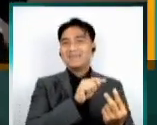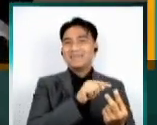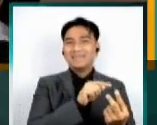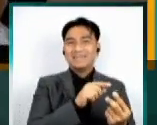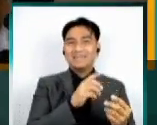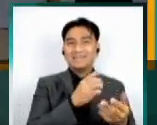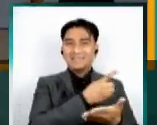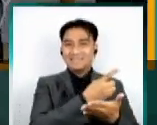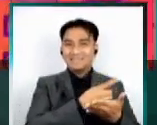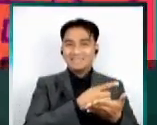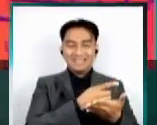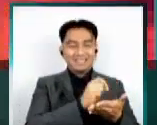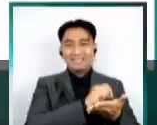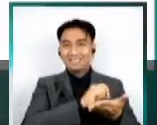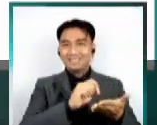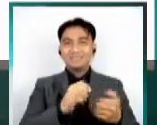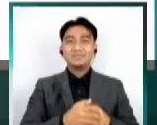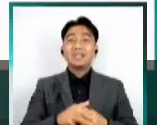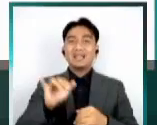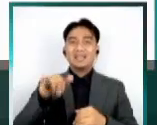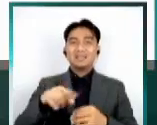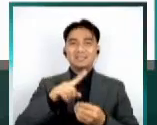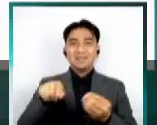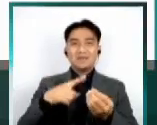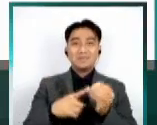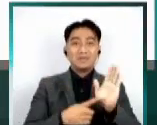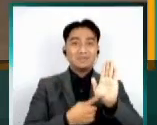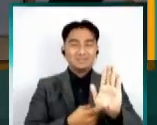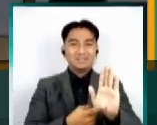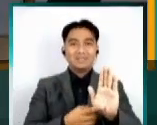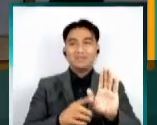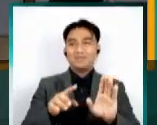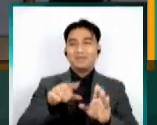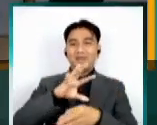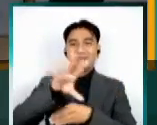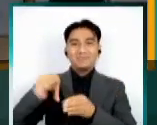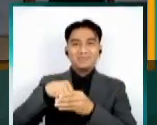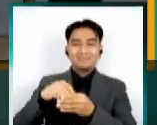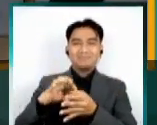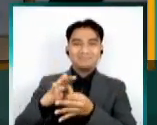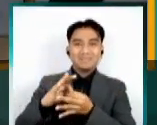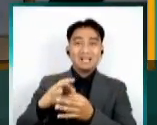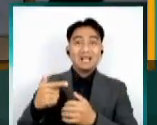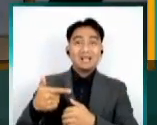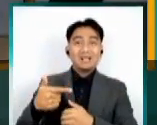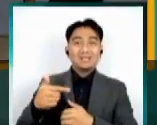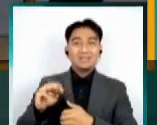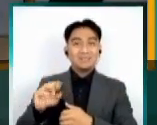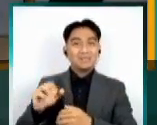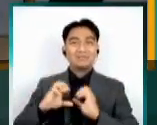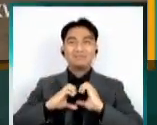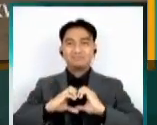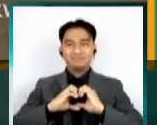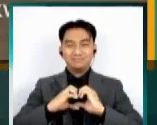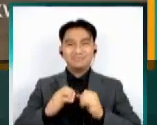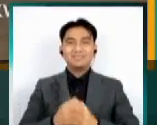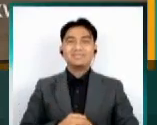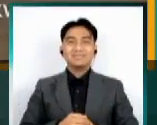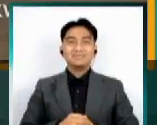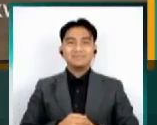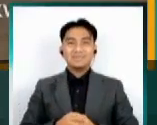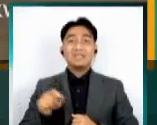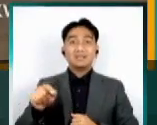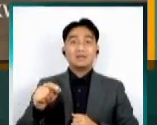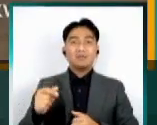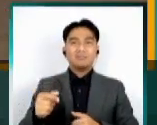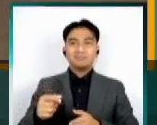Isa lang ito sa ilang specials at collaboration ng B2B sa Kapuso Network. Sunod silang mapapanood sa podcast na Behind